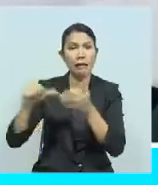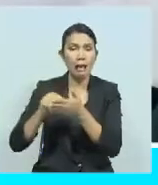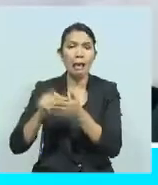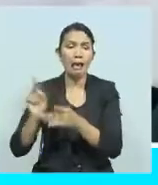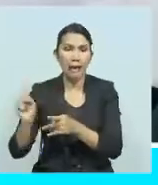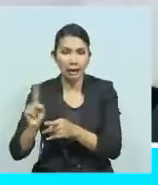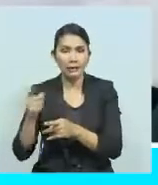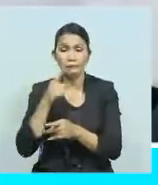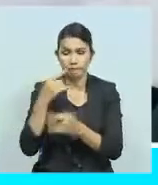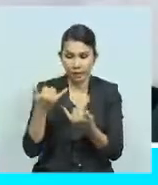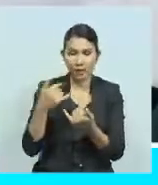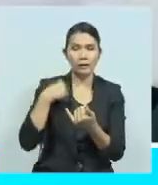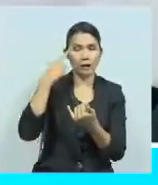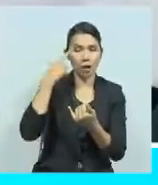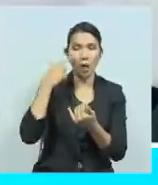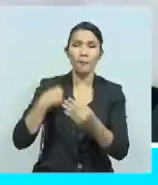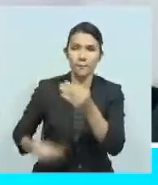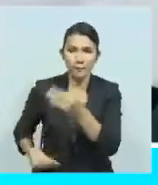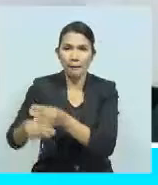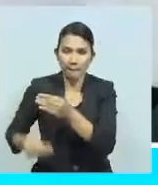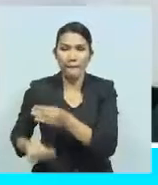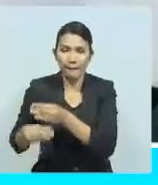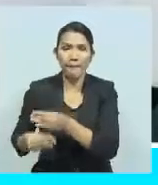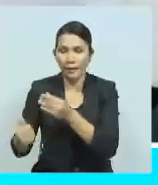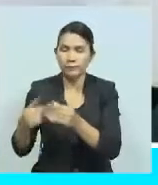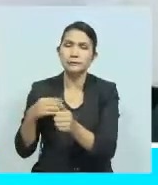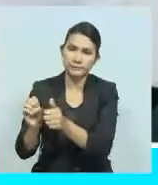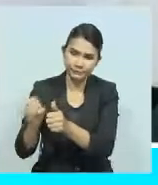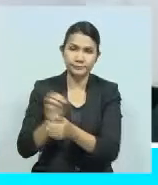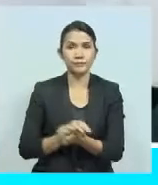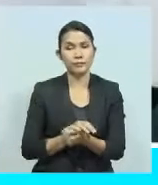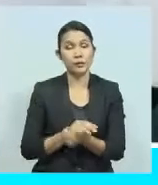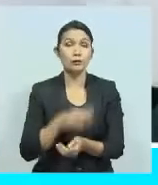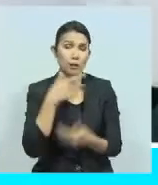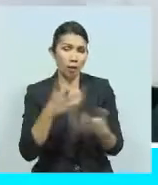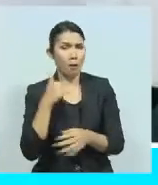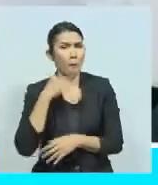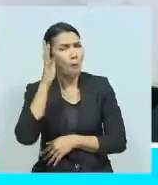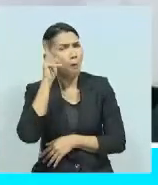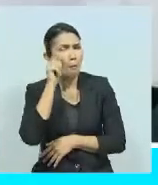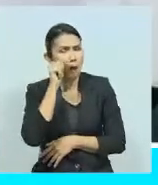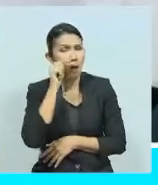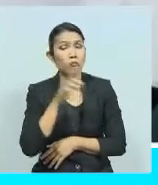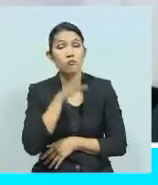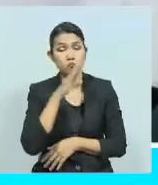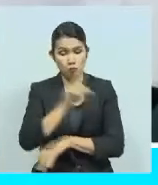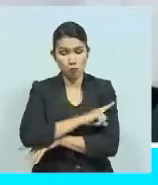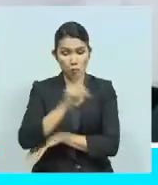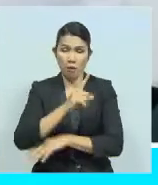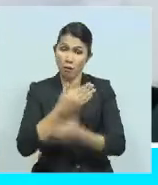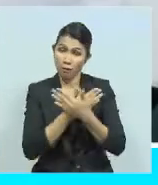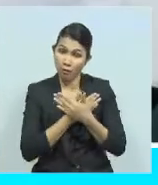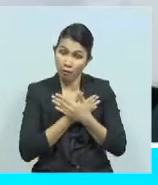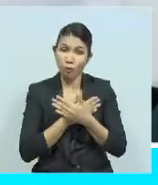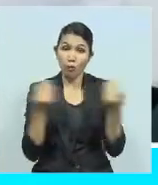อะไรที่เราเสริมได้เราก็เสริมนะคะ ครับและในมุมของพ่อแม่แหละครับเพราะแน่นอนนะครับว่าเวลาวันแห่งความรัก